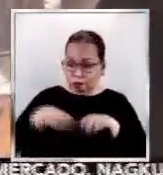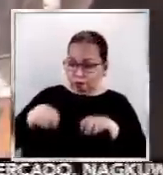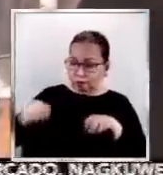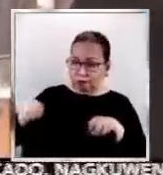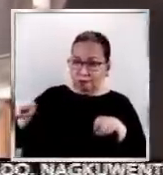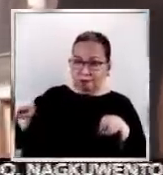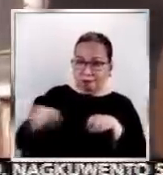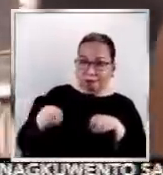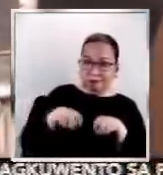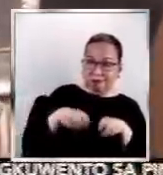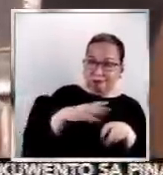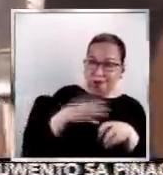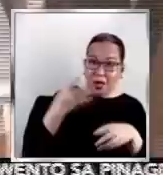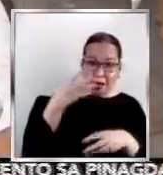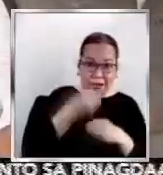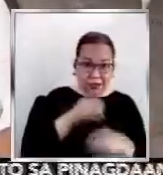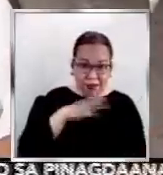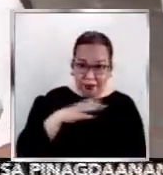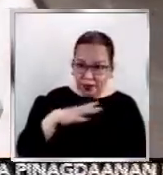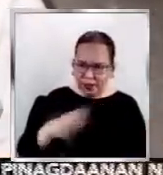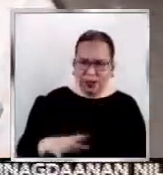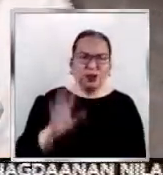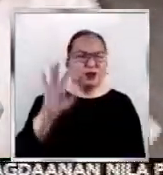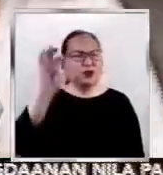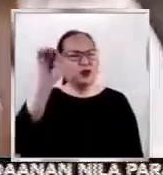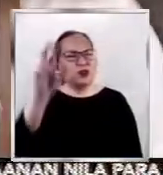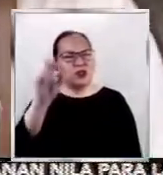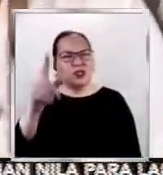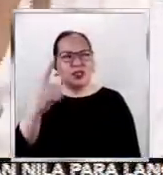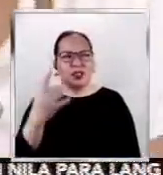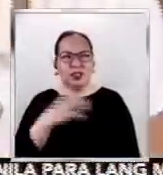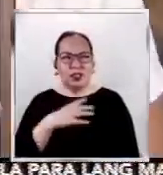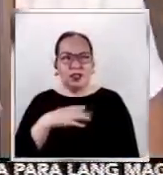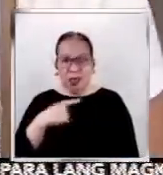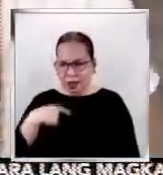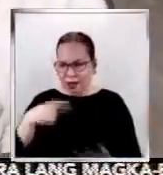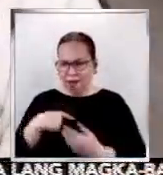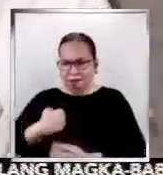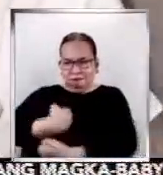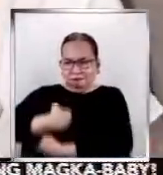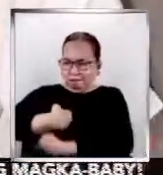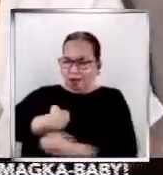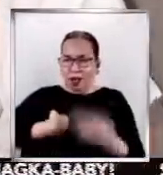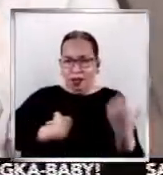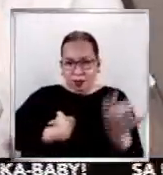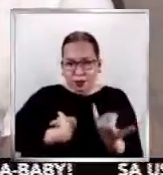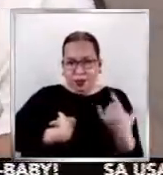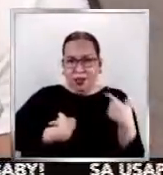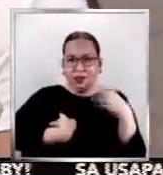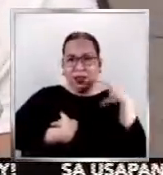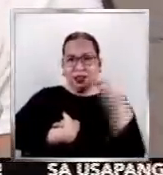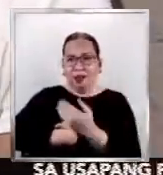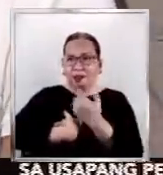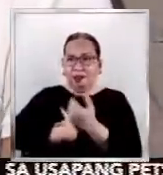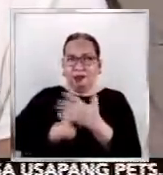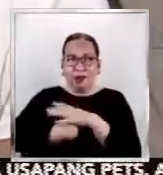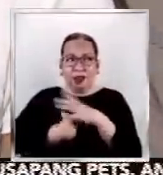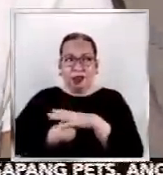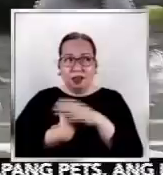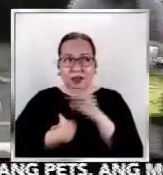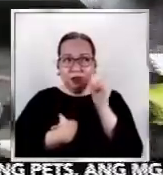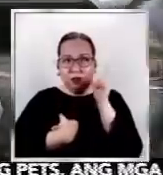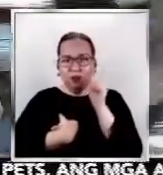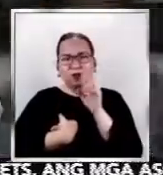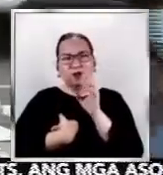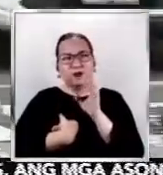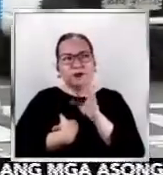natatakot? Hindi naman siguro, sir. Tulad ngayon, dala ko yung anak ko. O parang delikado pa rin sa tingin ko